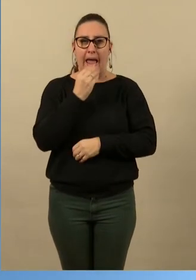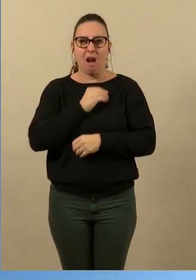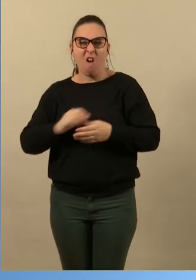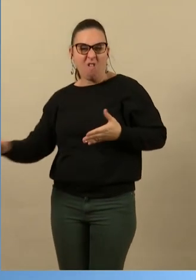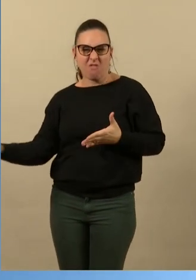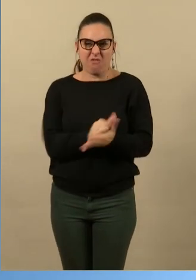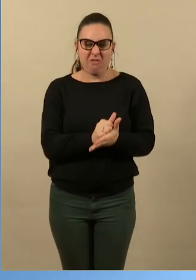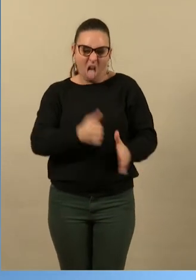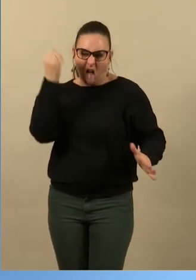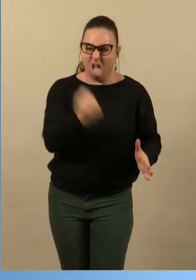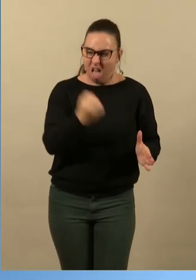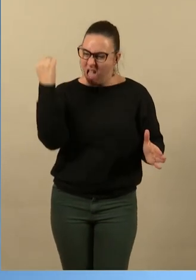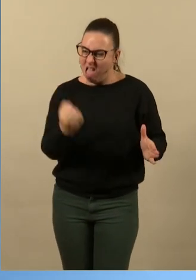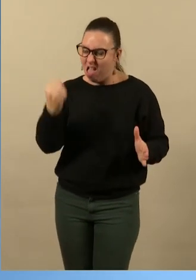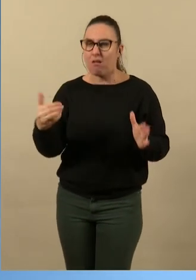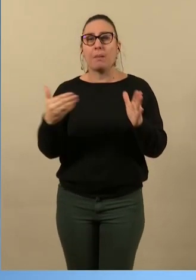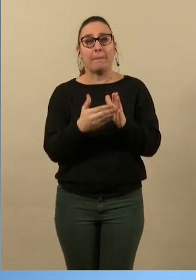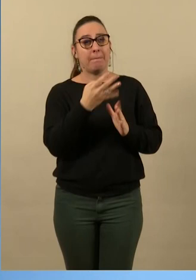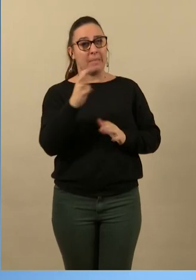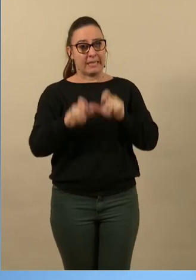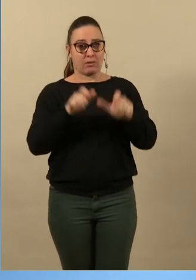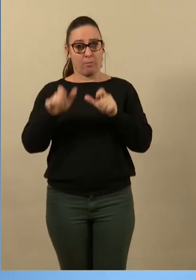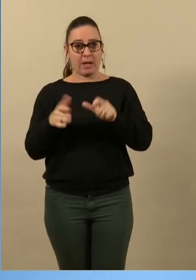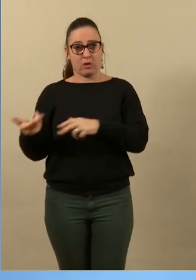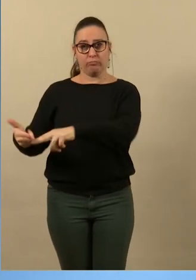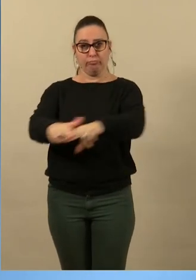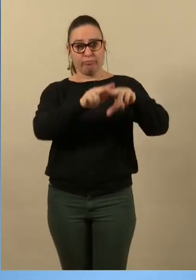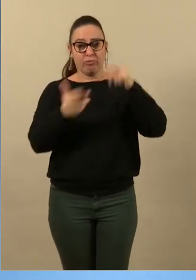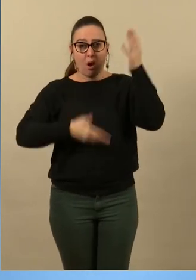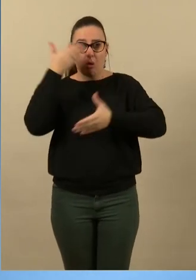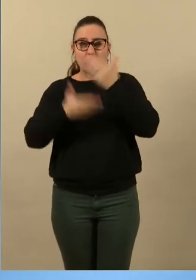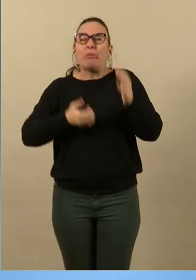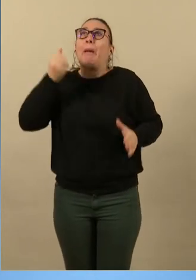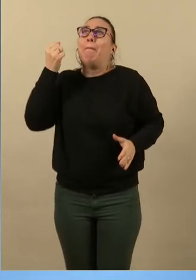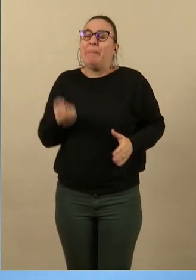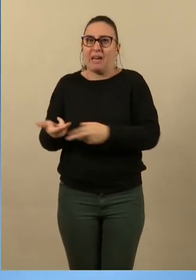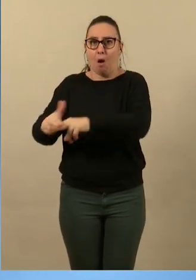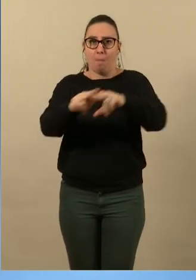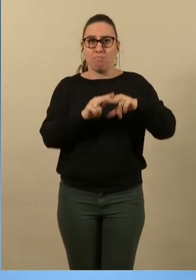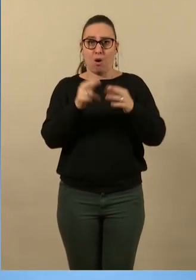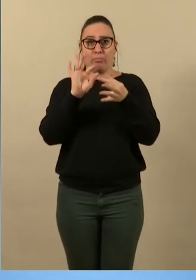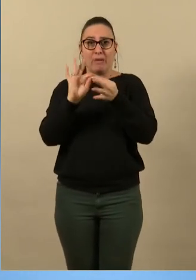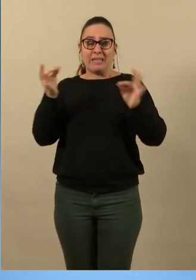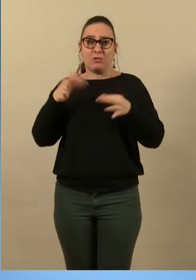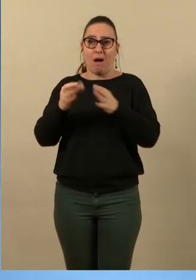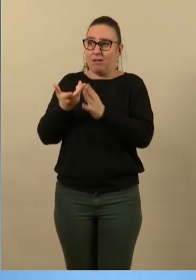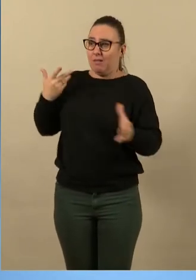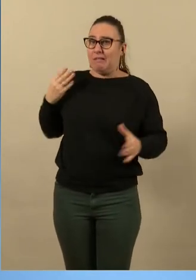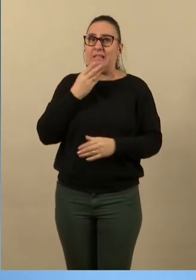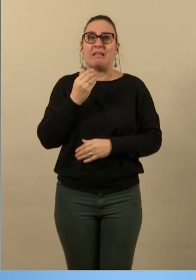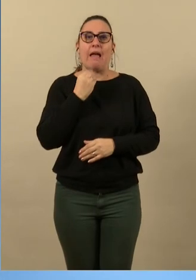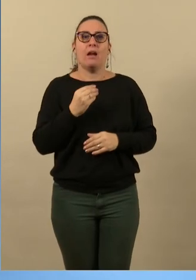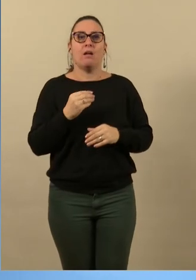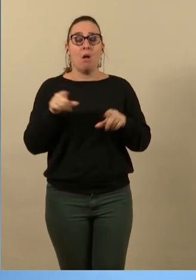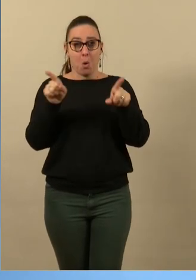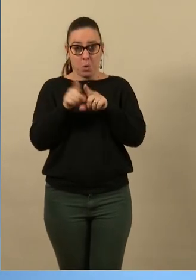été per per Pétré causant la mort de 1400 personnes ce qui en fait la journée la plus meurtrière de l'histoire d'Israël qui plus est s'ajoute à